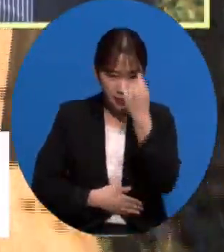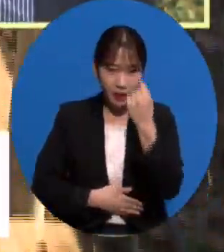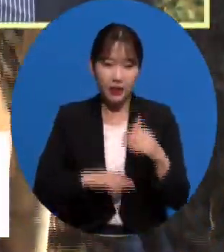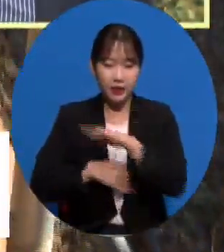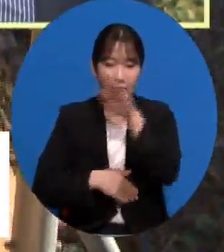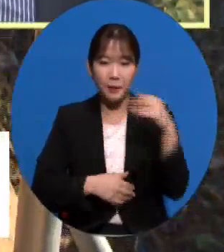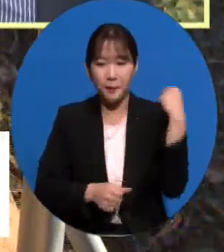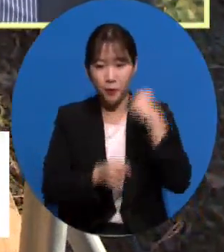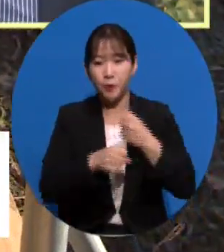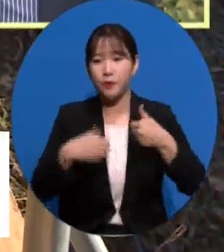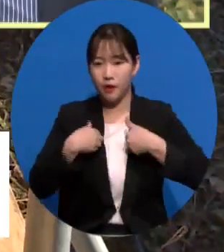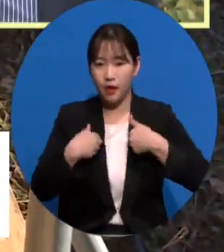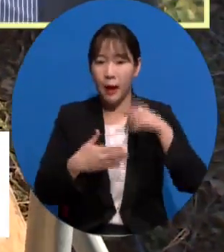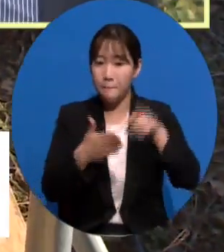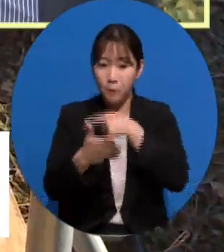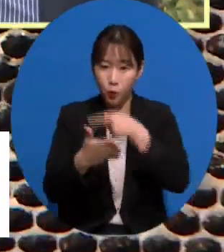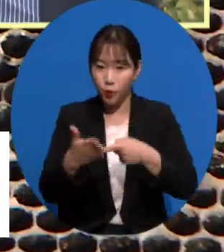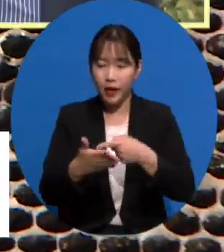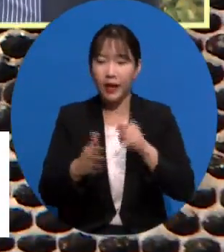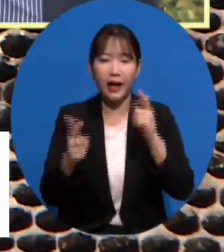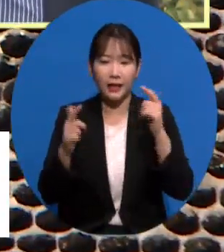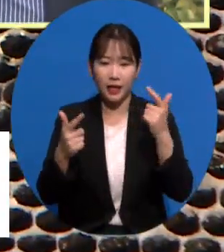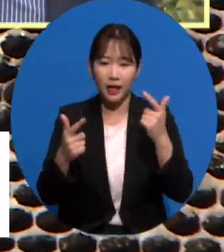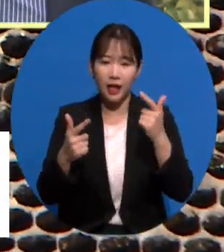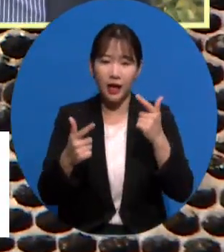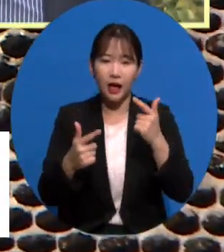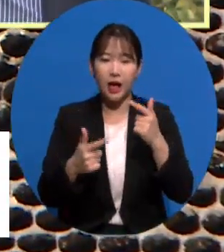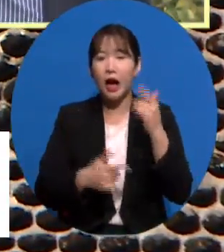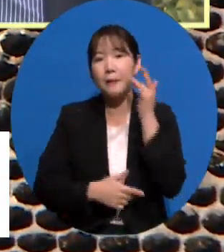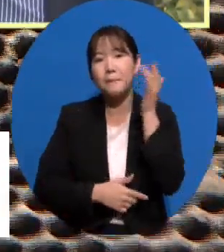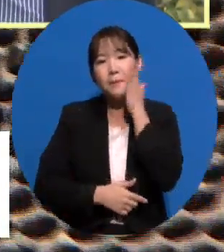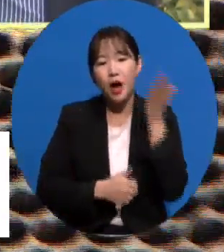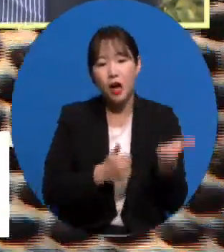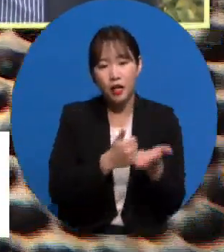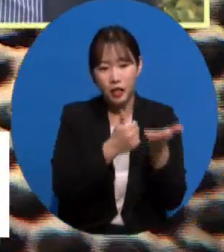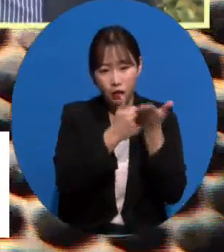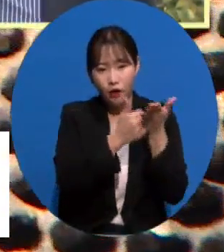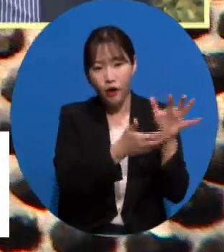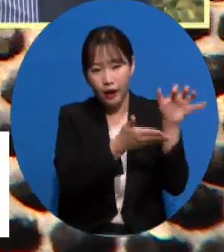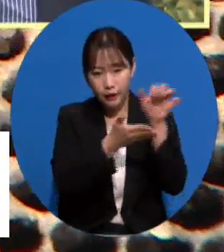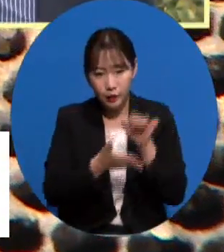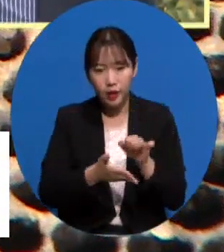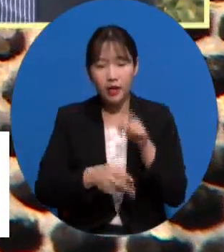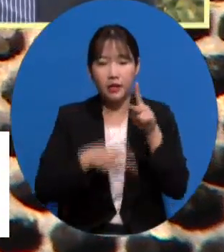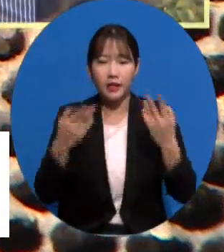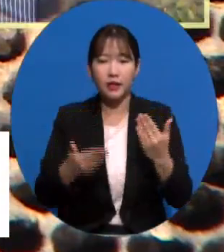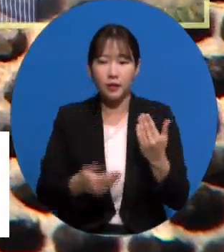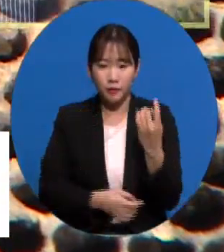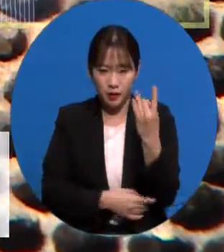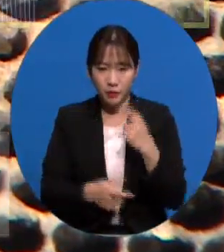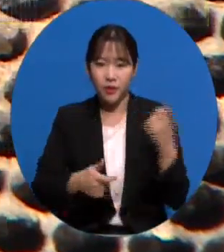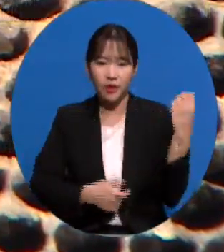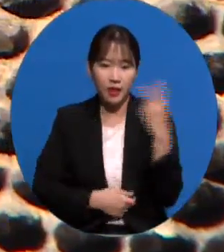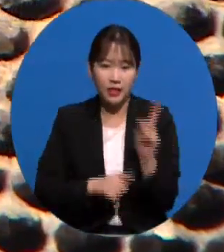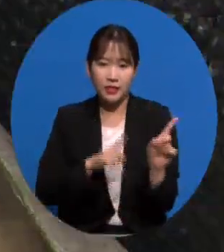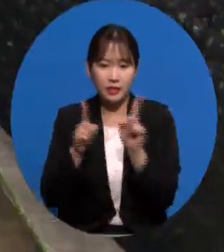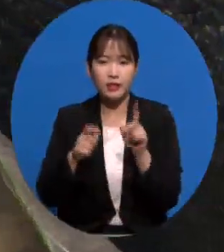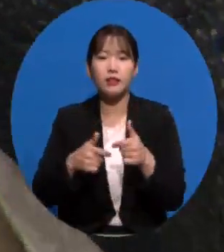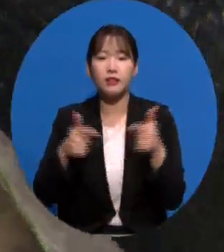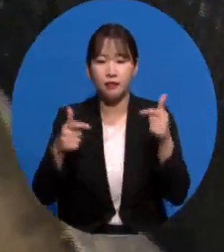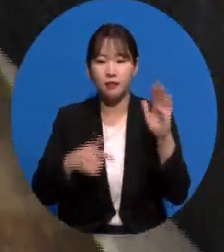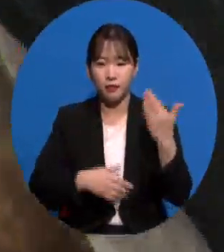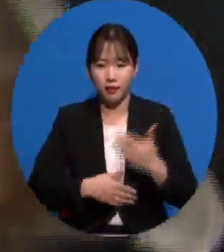그러니까 어떤 보상 차원은 아니고요. 입식을 해서 산업 기반을 조성하는 게 제일 시급한 문제고.